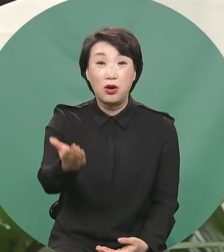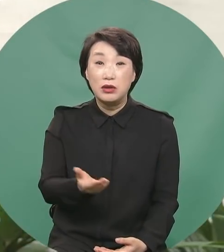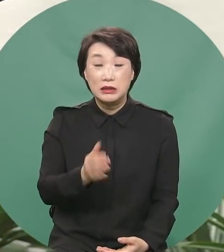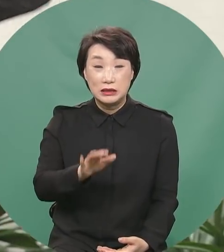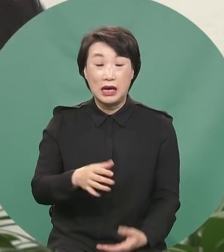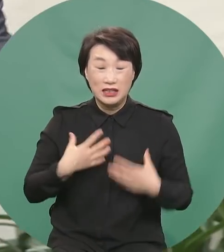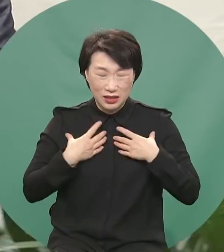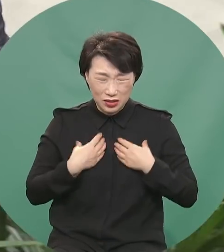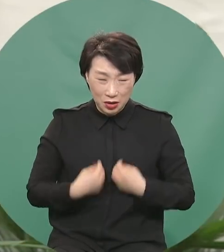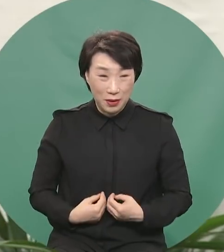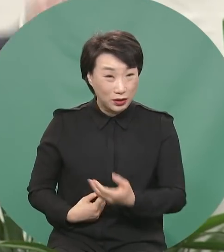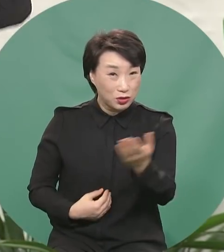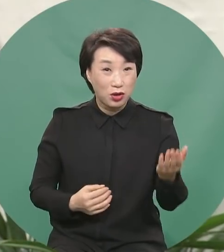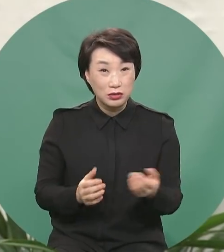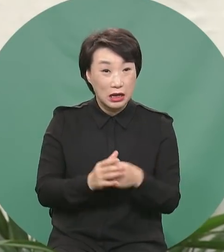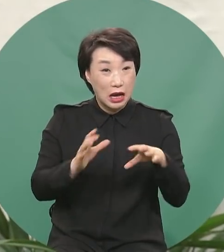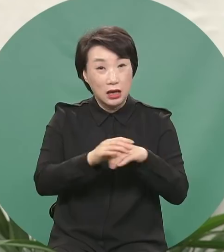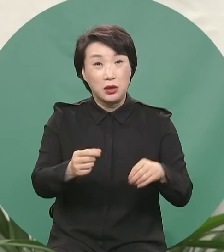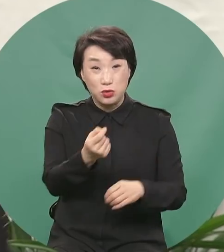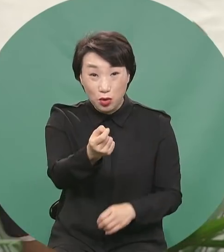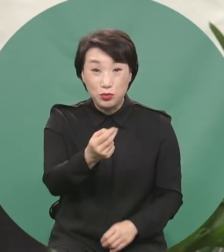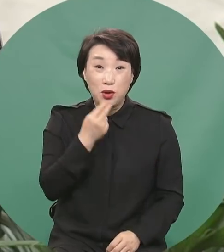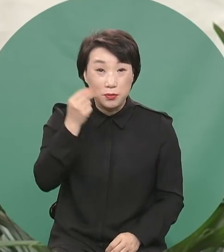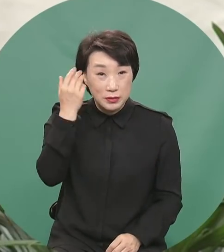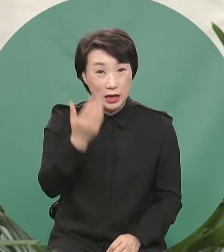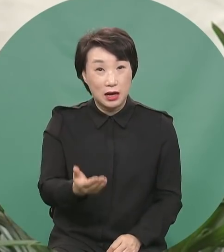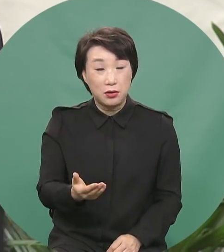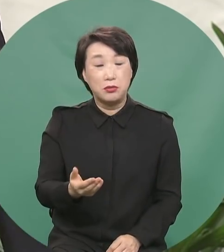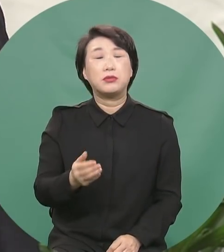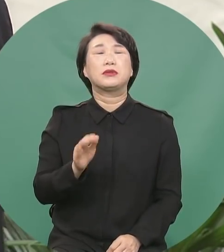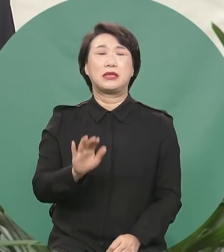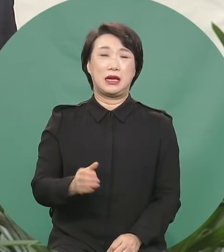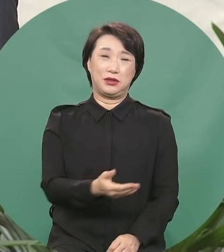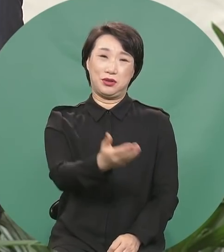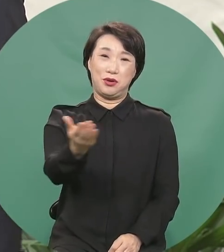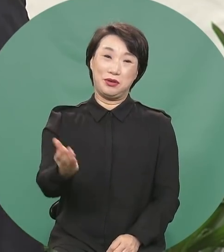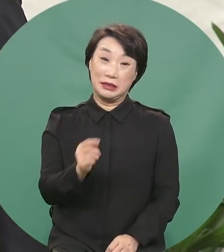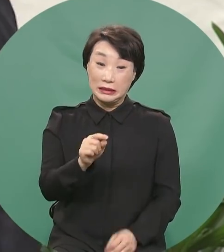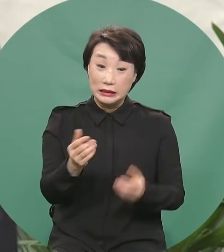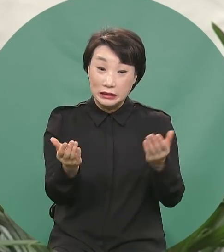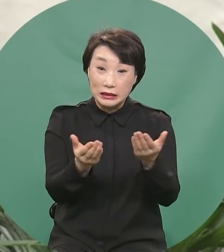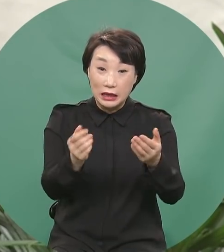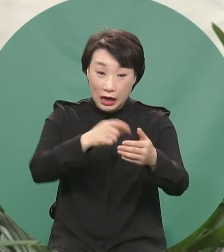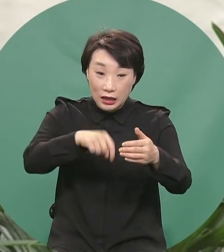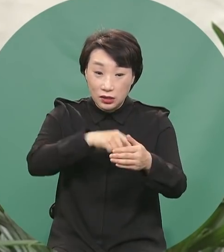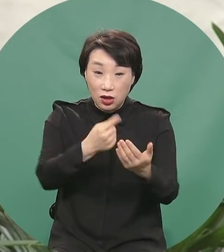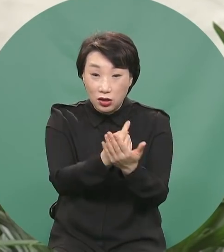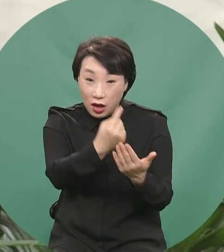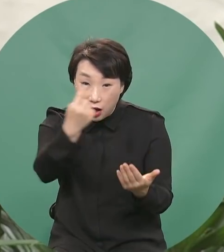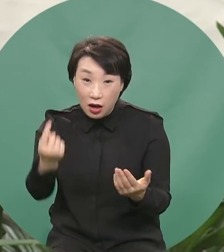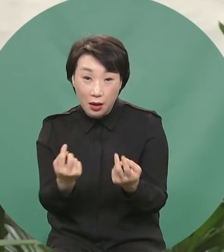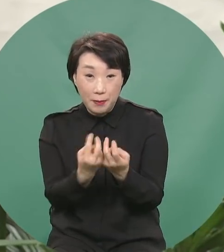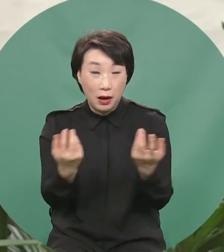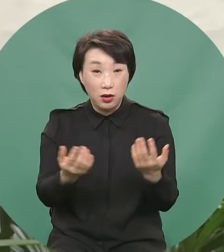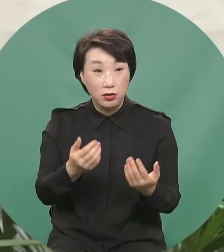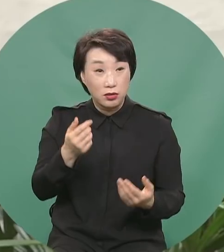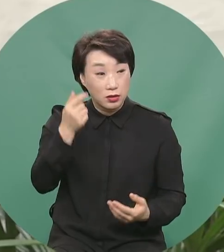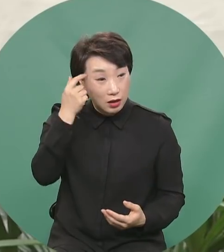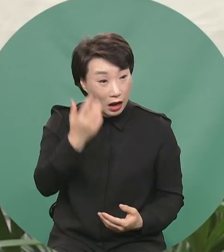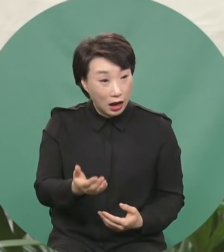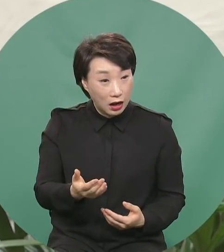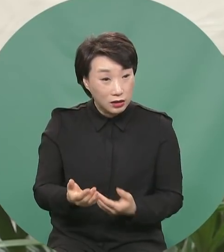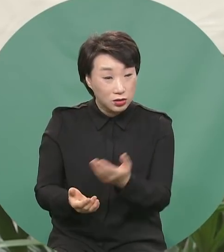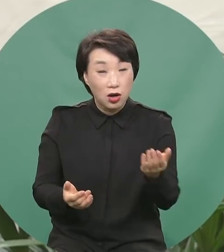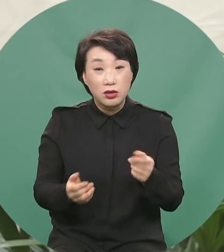이 절망에서 벗어날 길이 전혀 없느냐? 너는 그 사건 속에서 헤어날 길이 전혀 없는